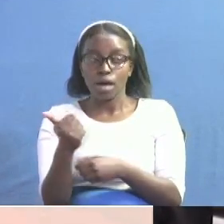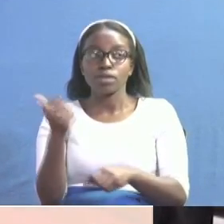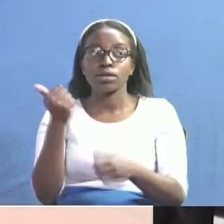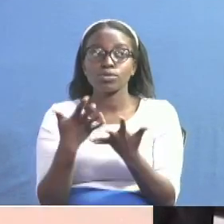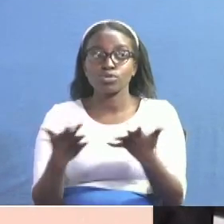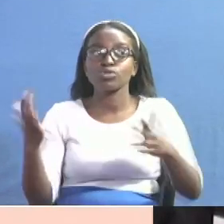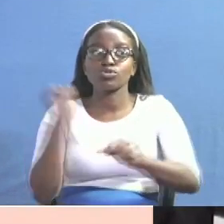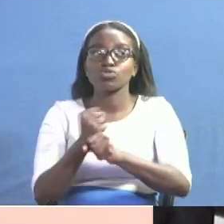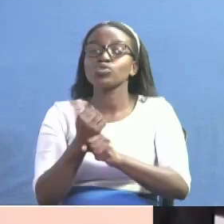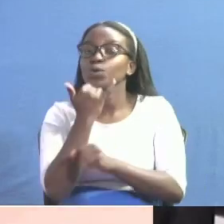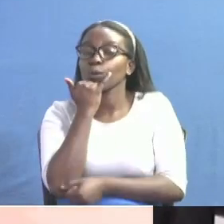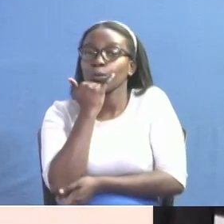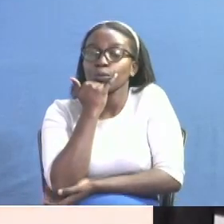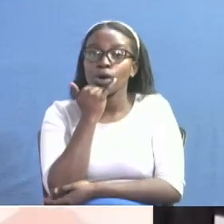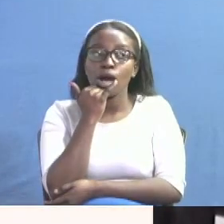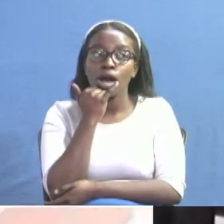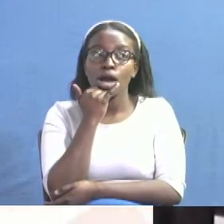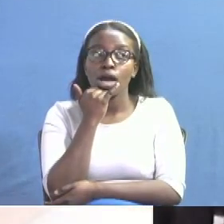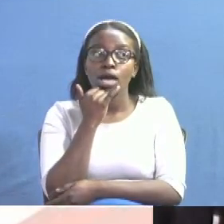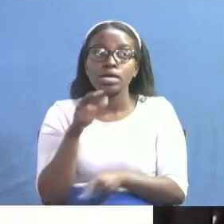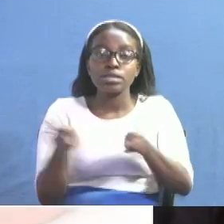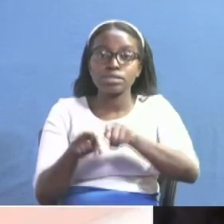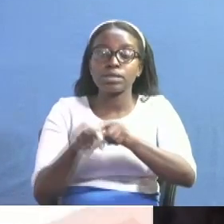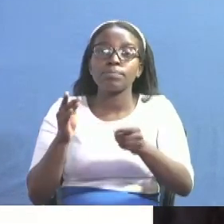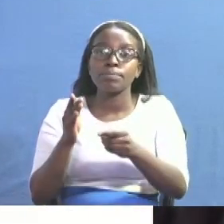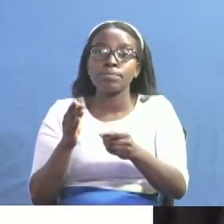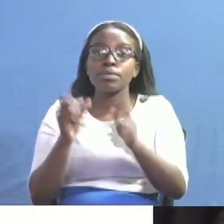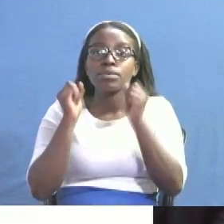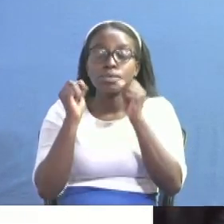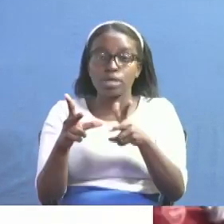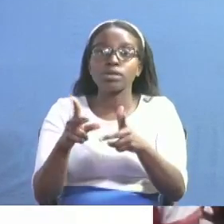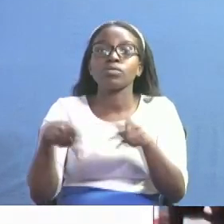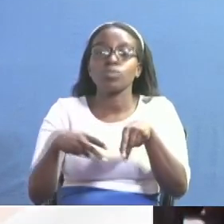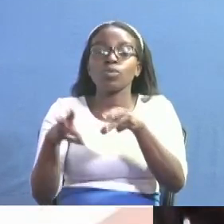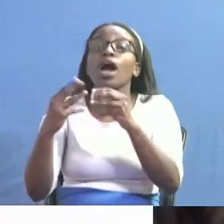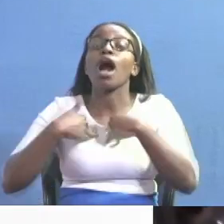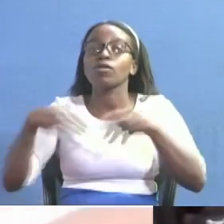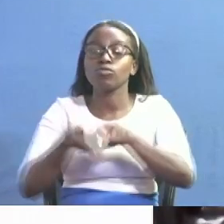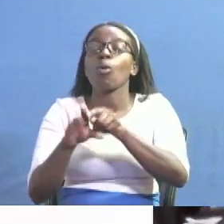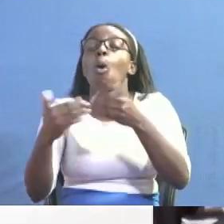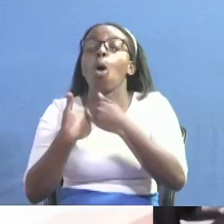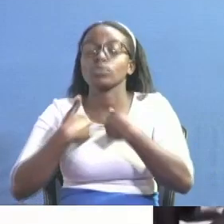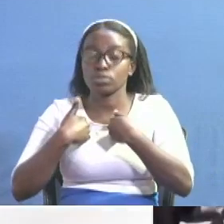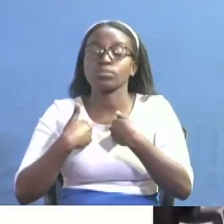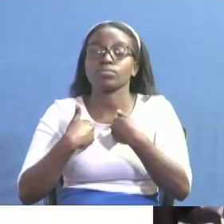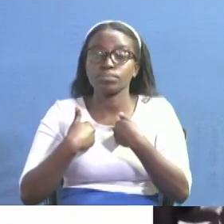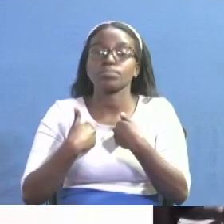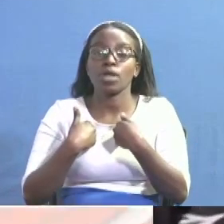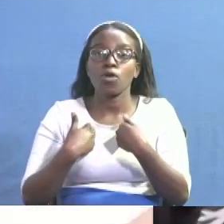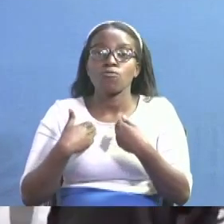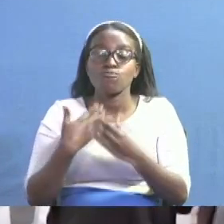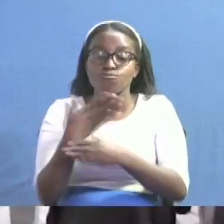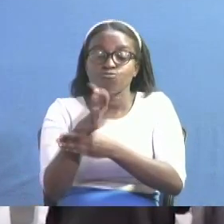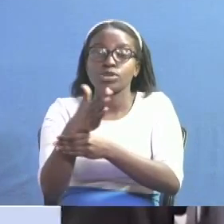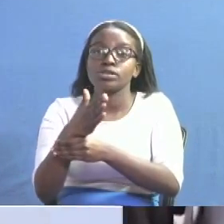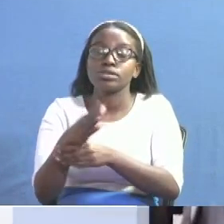from today now I have to do things the right way as we've been trained by our trainers. I'm privileged to be in the fisheries sector.